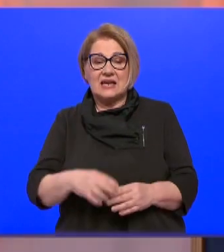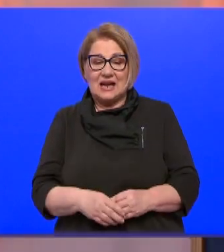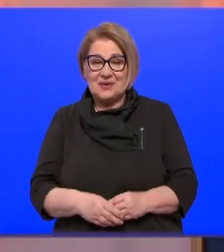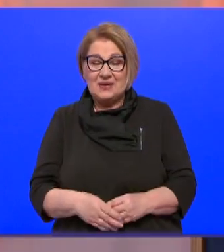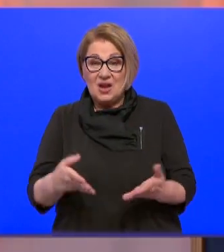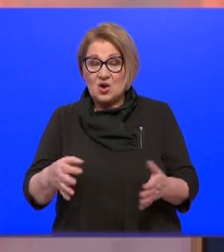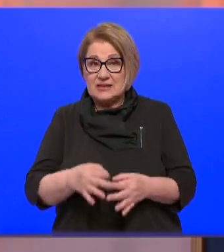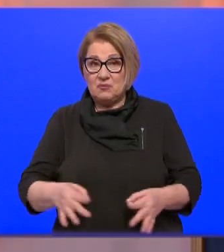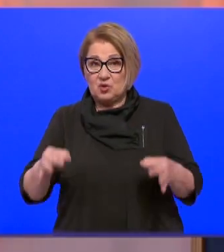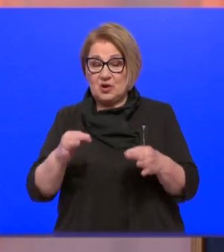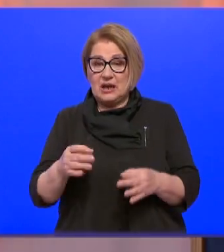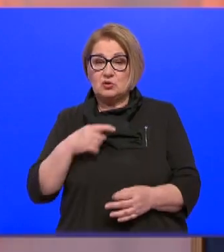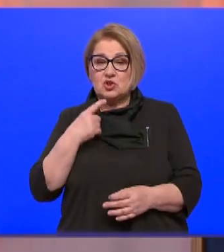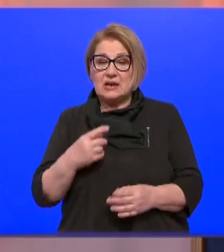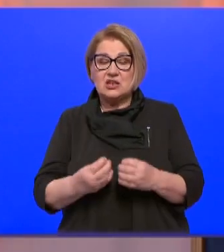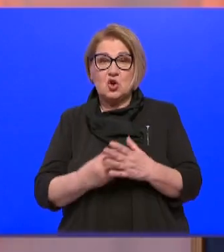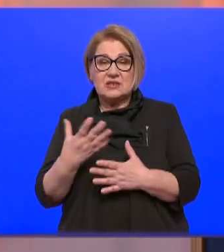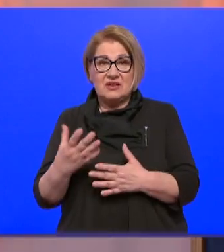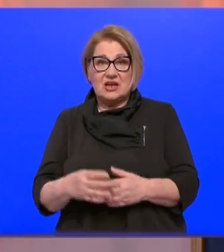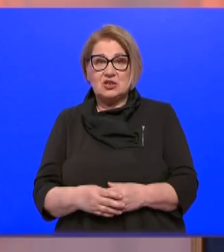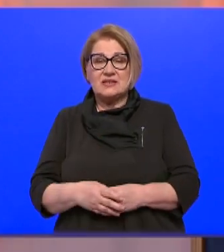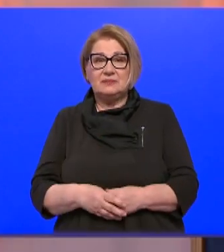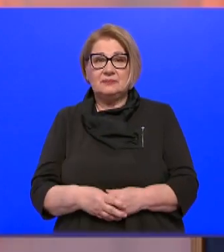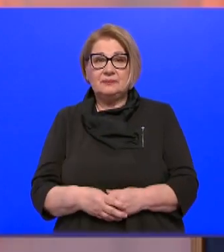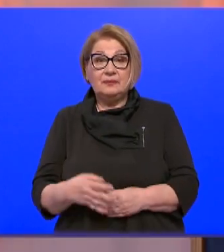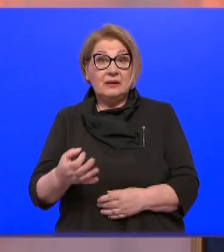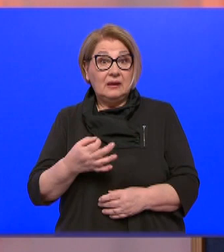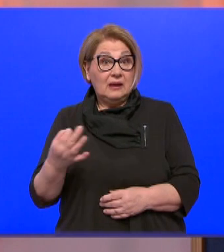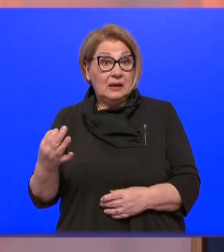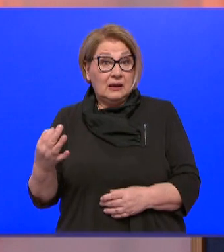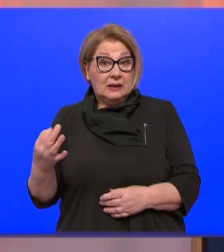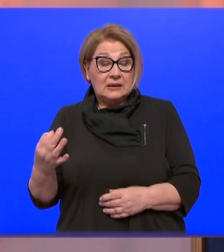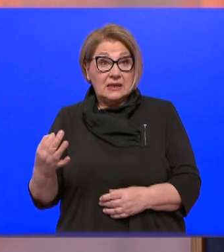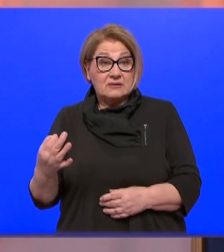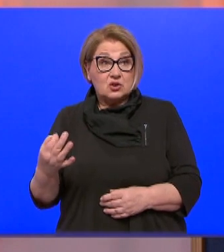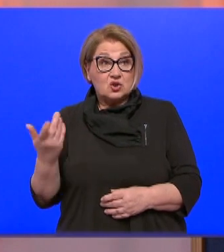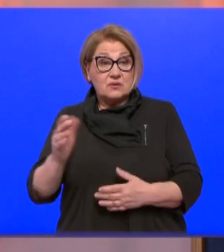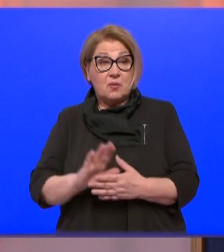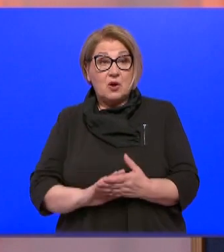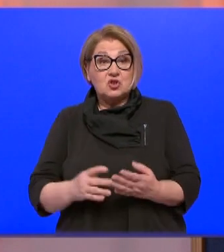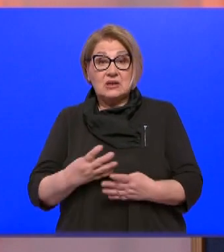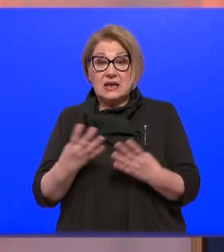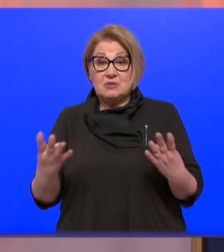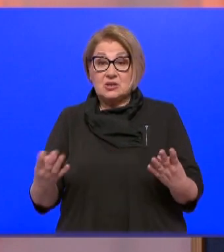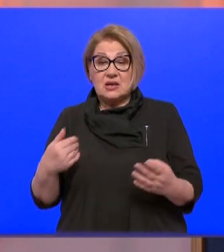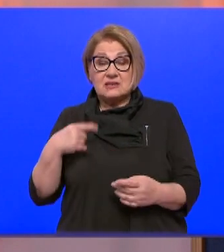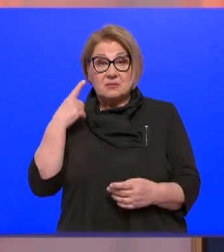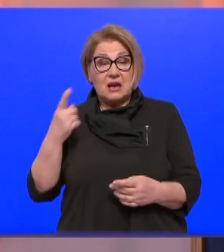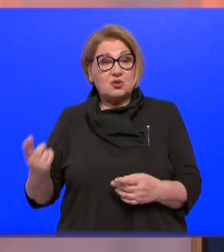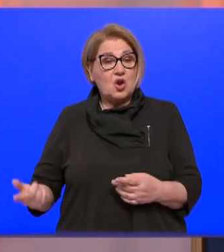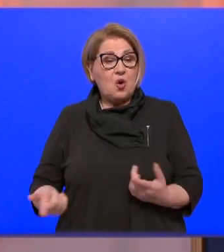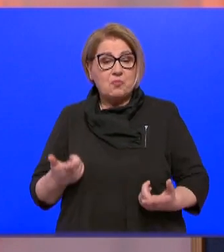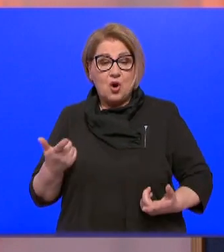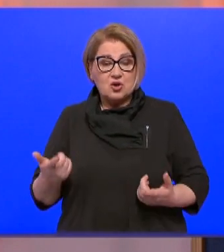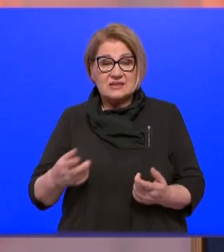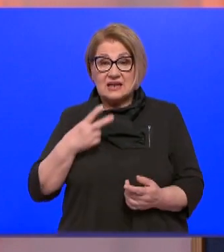Više o samom projektu će nam reći osnivačica, ali sjajno mi je što ste rekli prije nego što smo počeli emisiju. Ja sam bila toliko ponosna